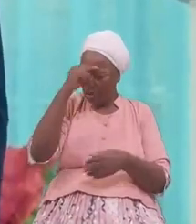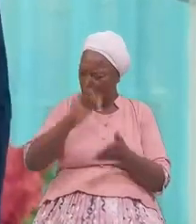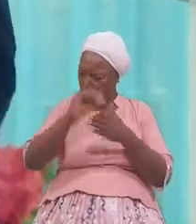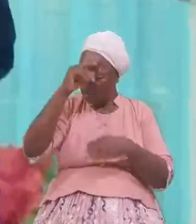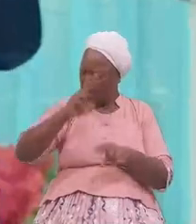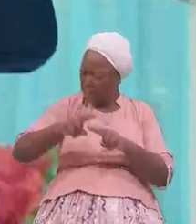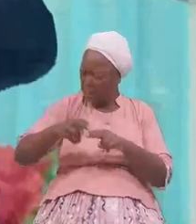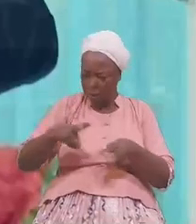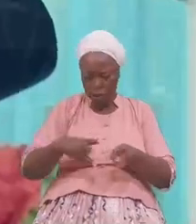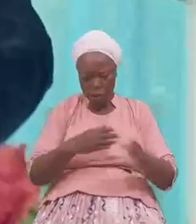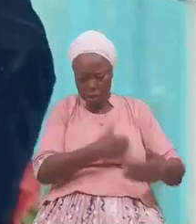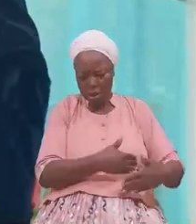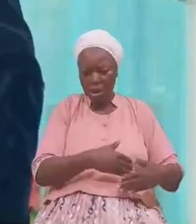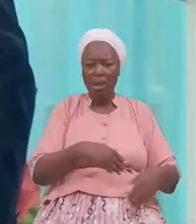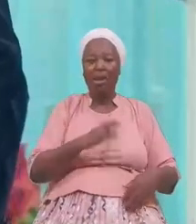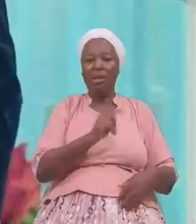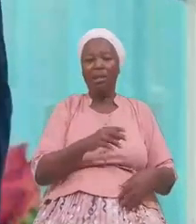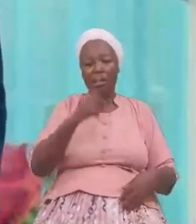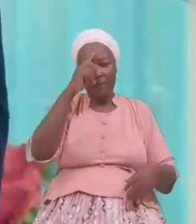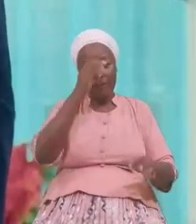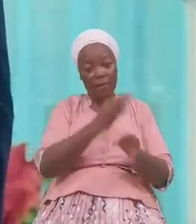foi l'a fait lever.